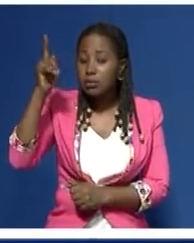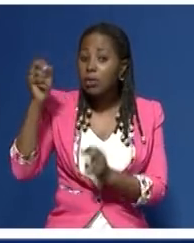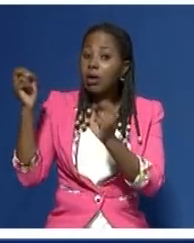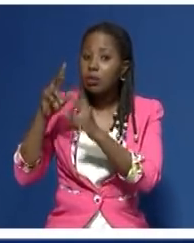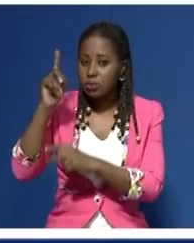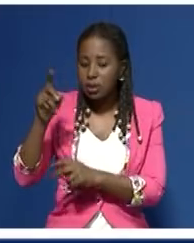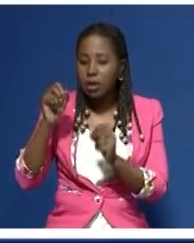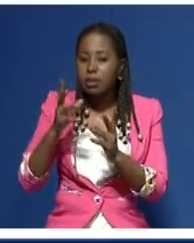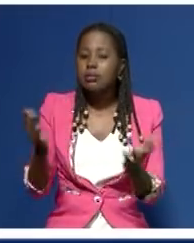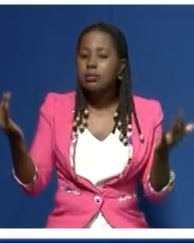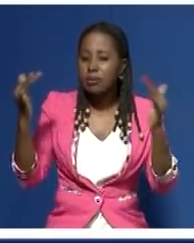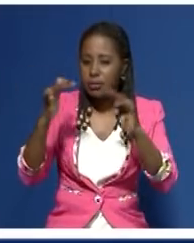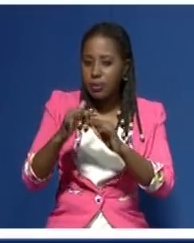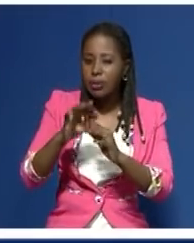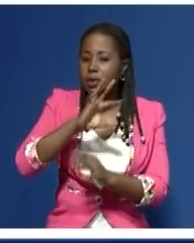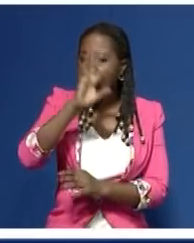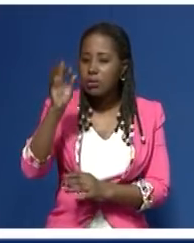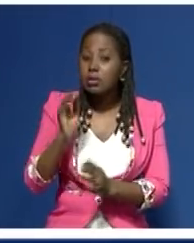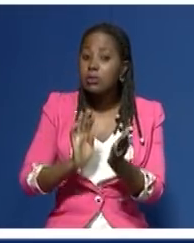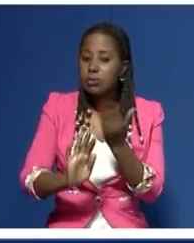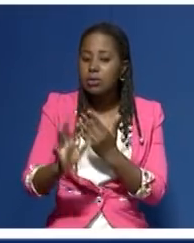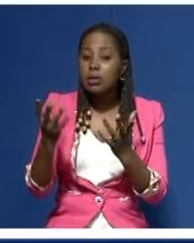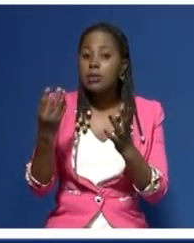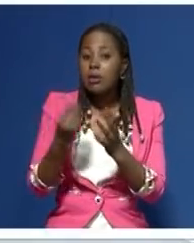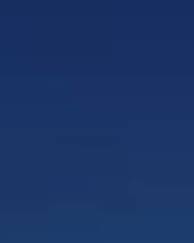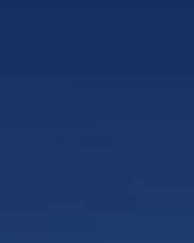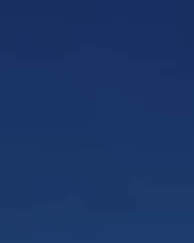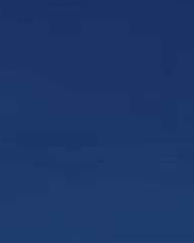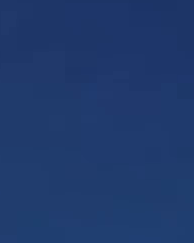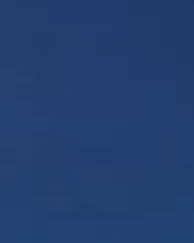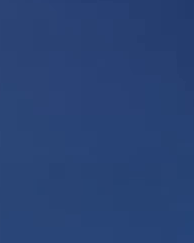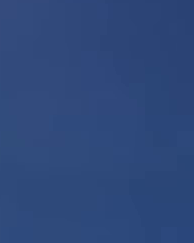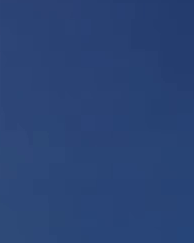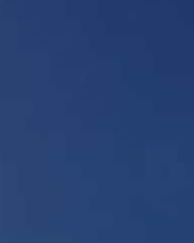jijini Arusha. Lakini mikusanyiko yazuiwa pamoja na ya siasa.